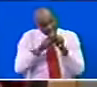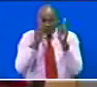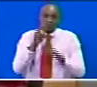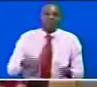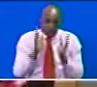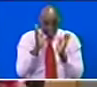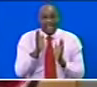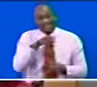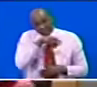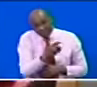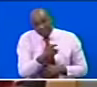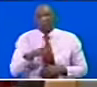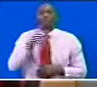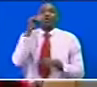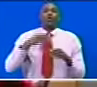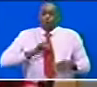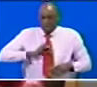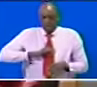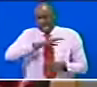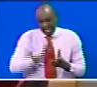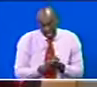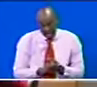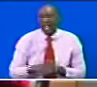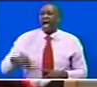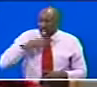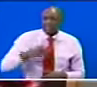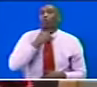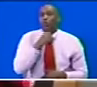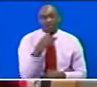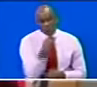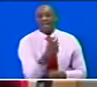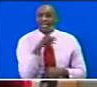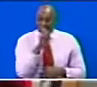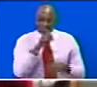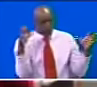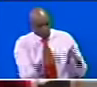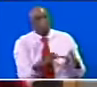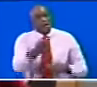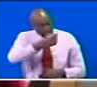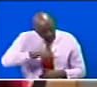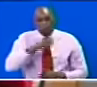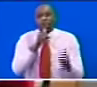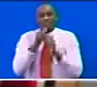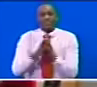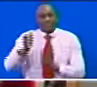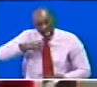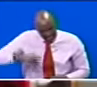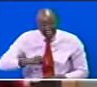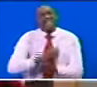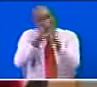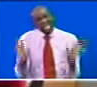kwa sababu akona talent center yake separate. Sisi tunataka kuambia mkuje kushindane na sisi, tushikane